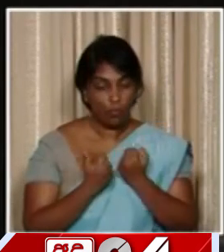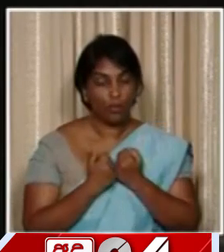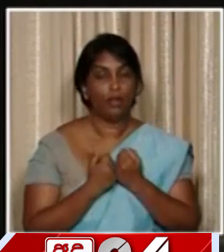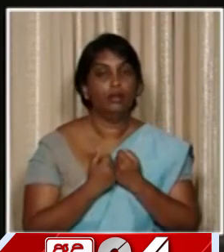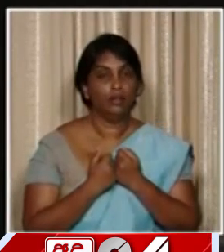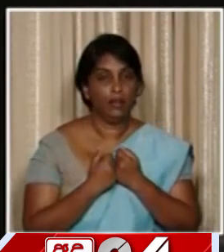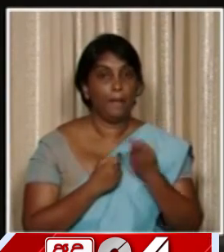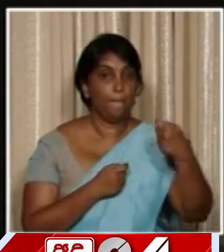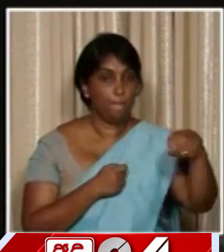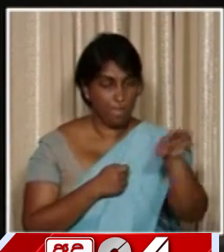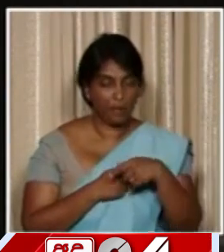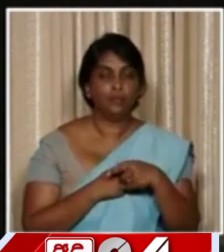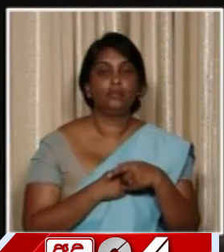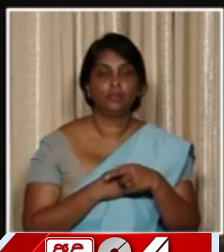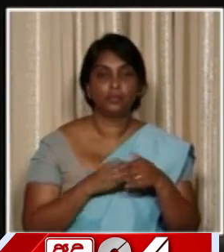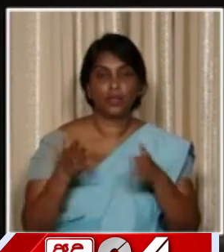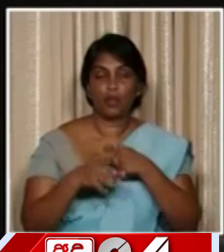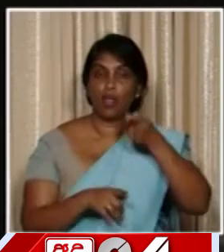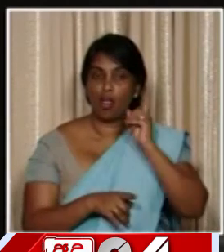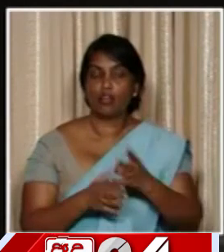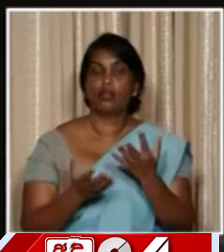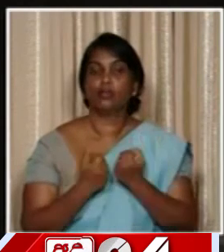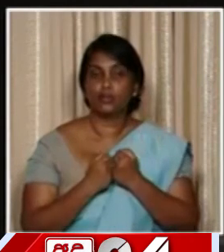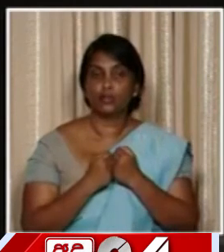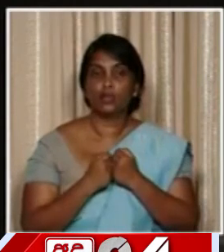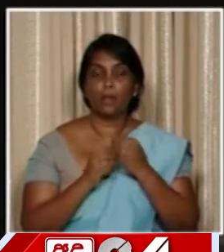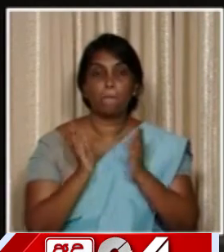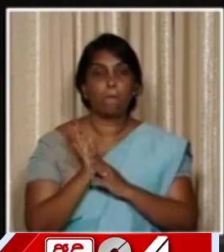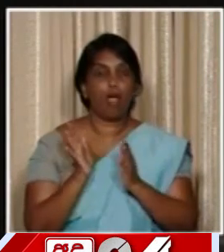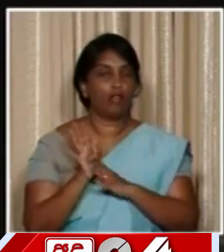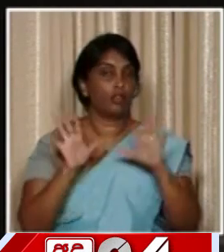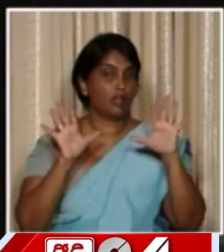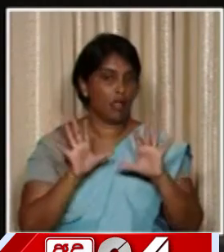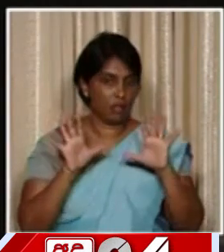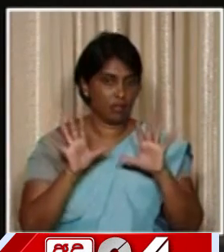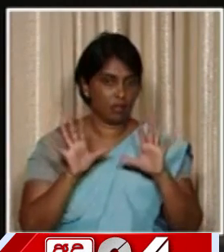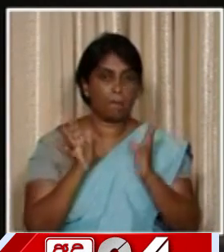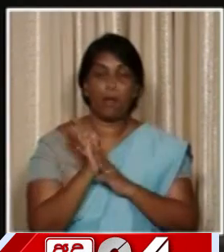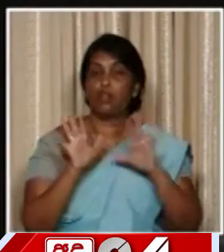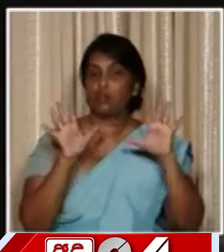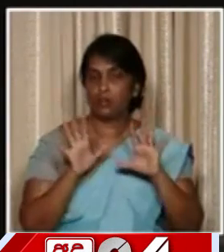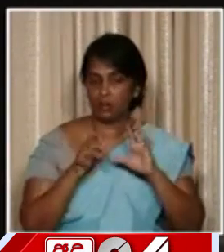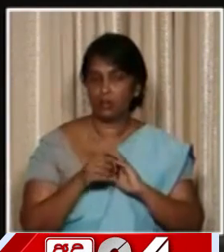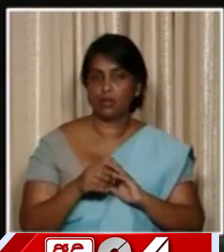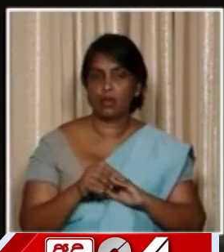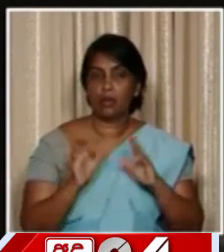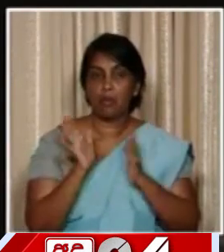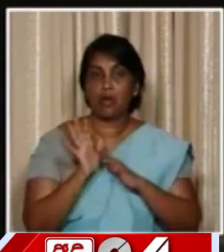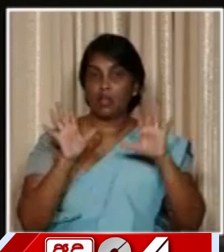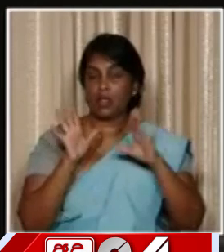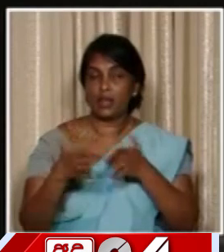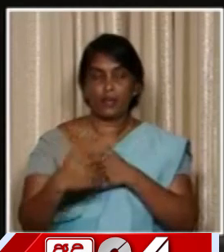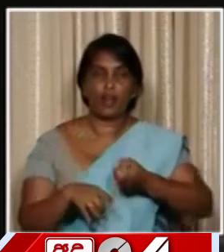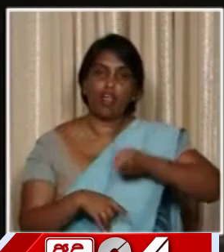මිලදී ගැනීම සඳහා කැබිනට් අවසරය ගන්න 3 වෙනි මාසේ 10 වෙනිදා. මාර්තු මාසේ 10 වෙනිදා. මාර්තු මාසේ 10 වෙනිදා